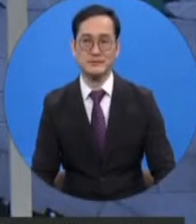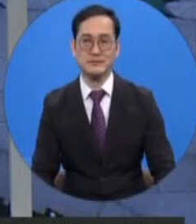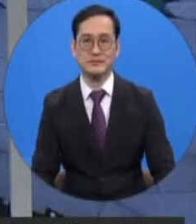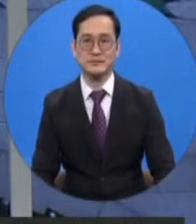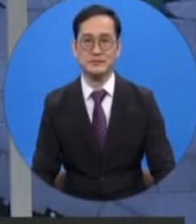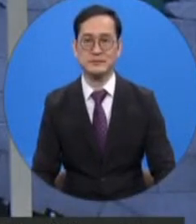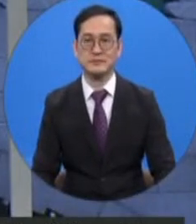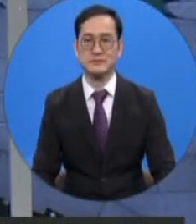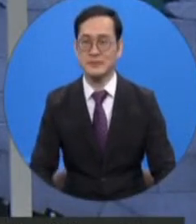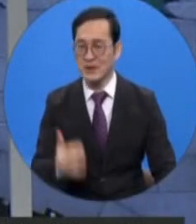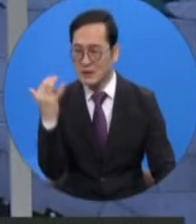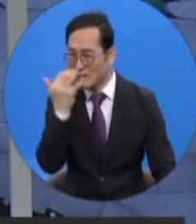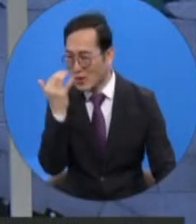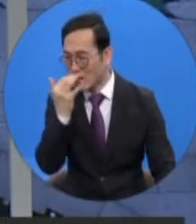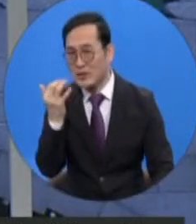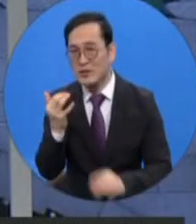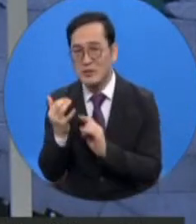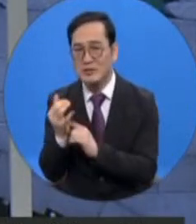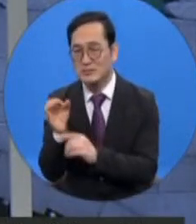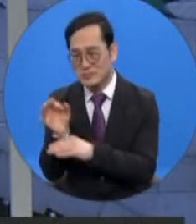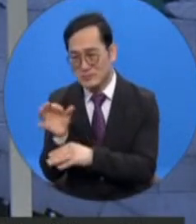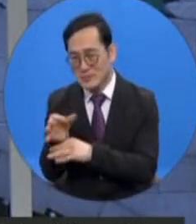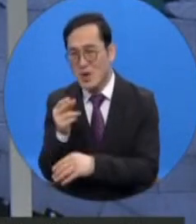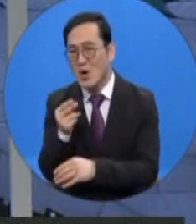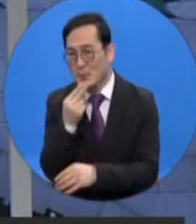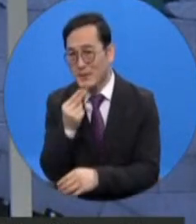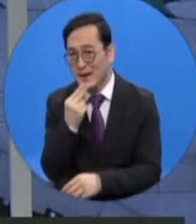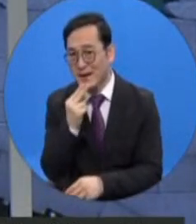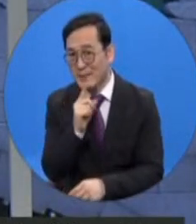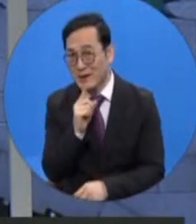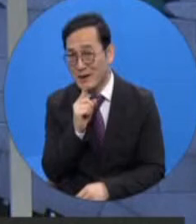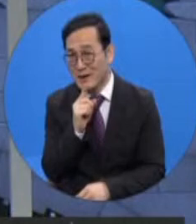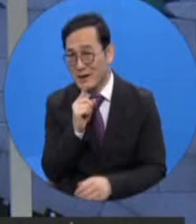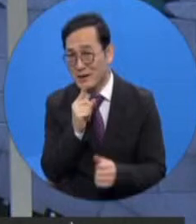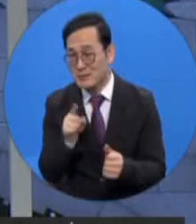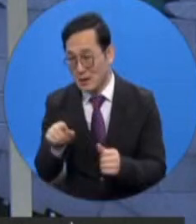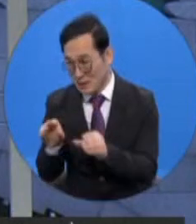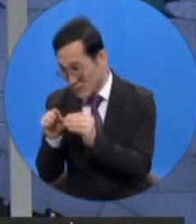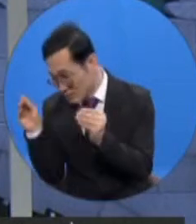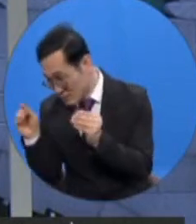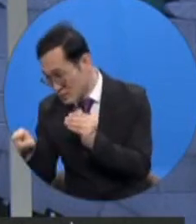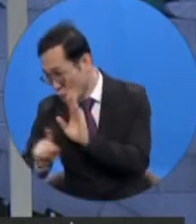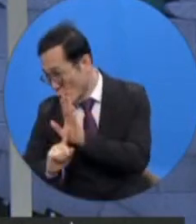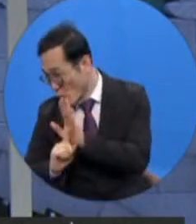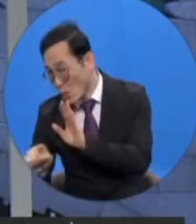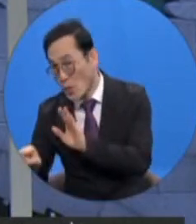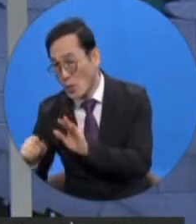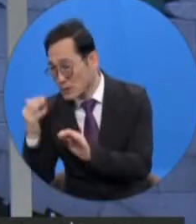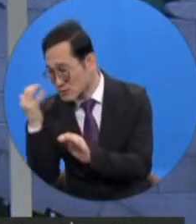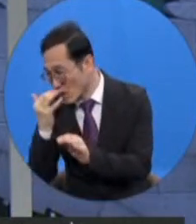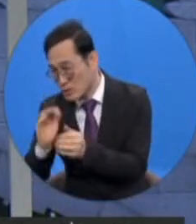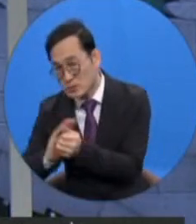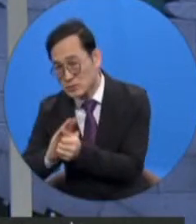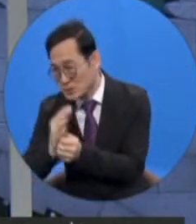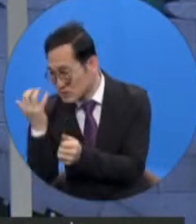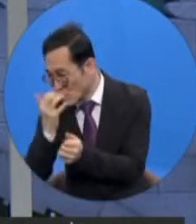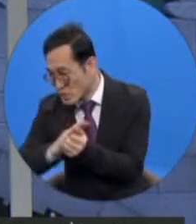성매매는 없었다라고 했는데 언론 매체들의 취재에 따르면 해당 마사지 업소의 홍보물은 유사 성행위를